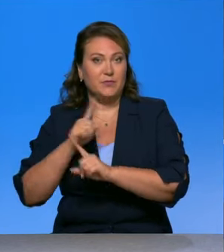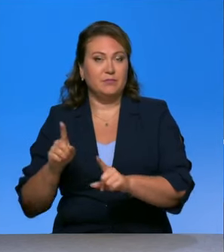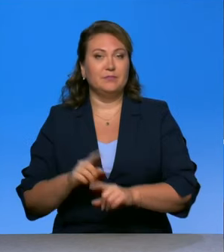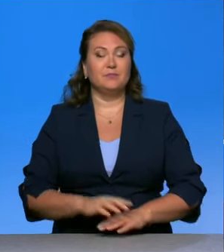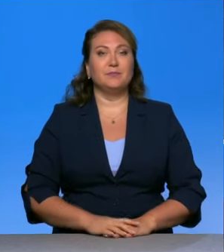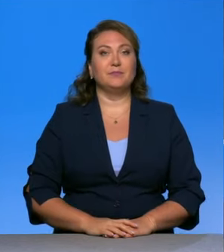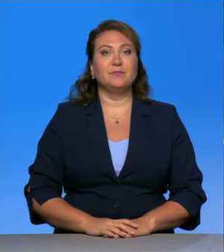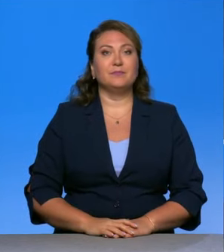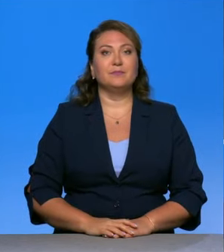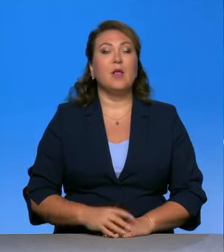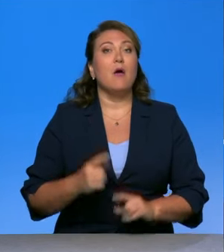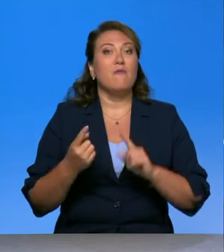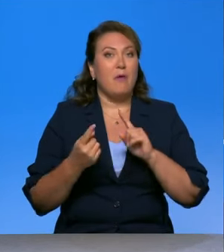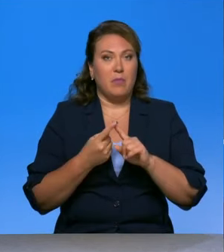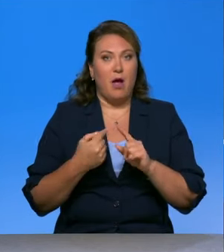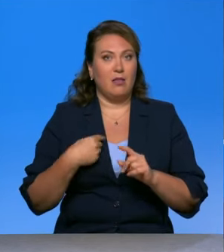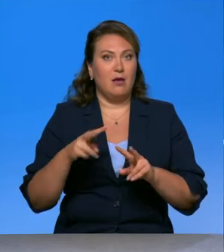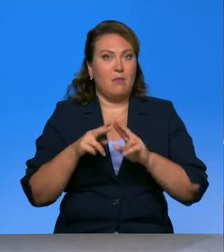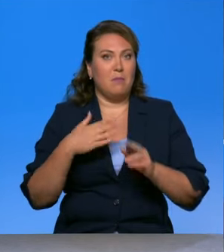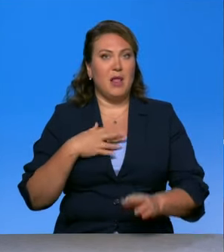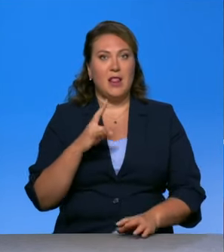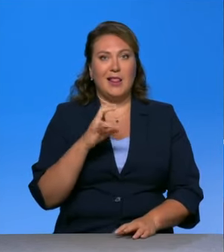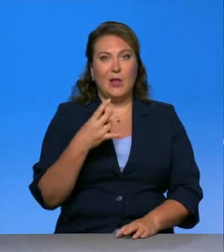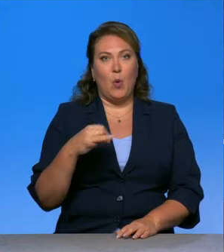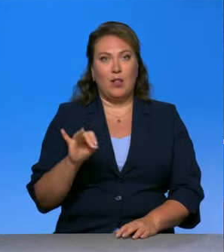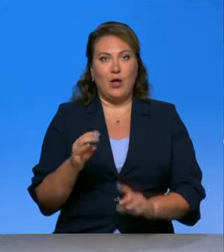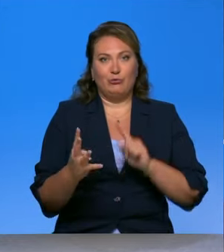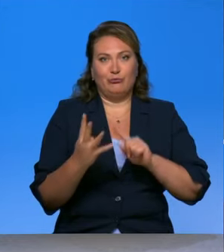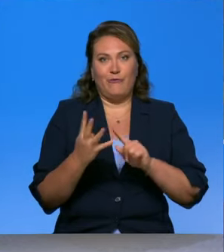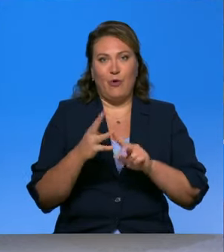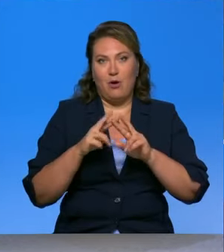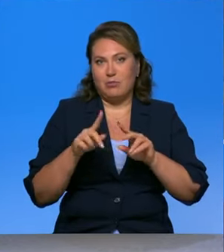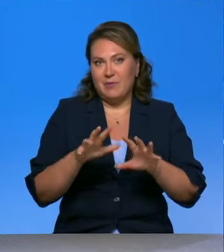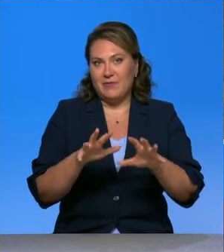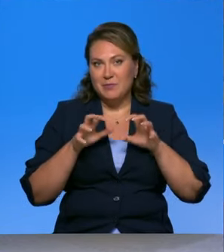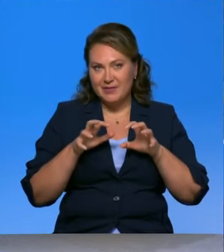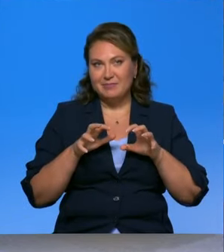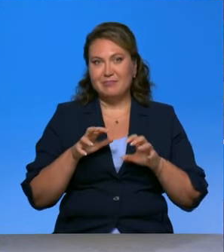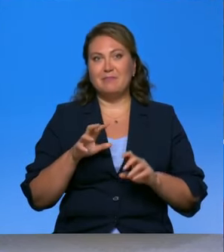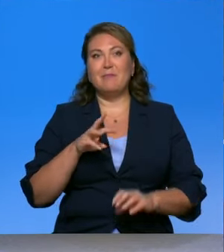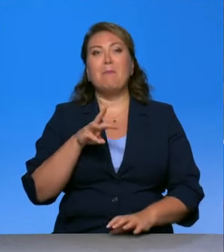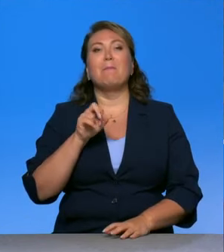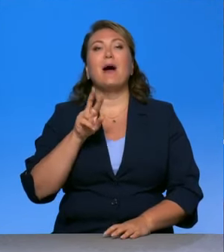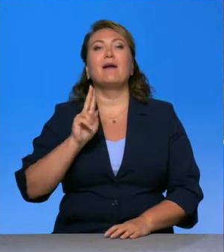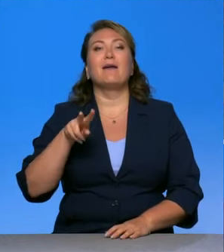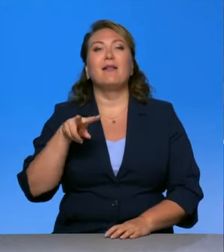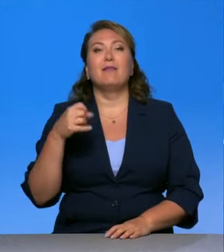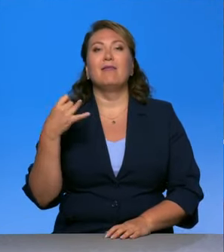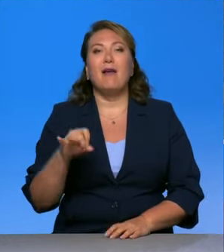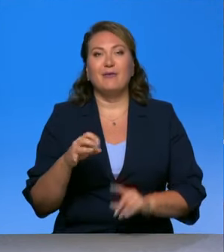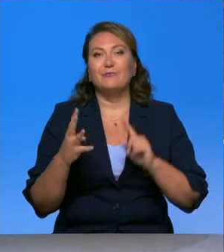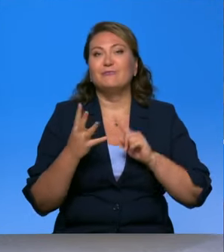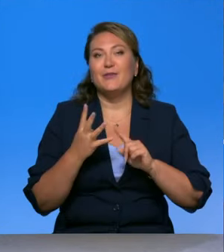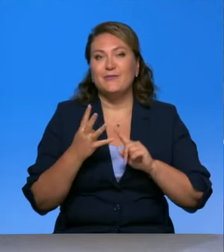считают Николаем IV. То есть Маклаем IV. Есть и такое. Да, Маклай IV, точнее. Маклай IV. Да,